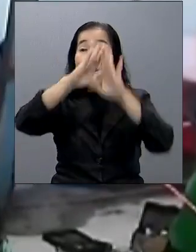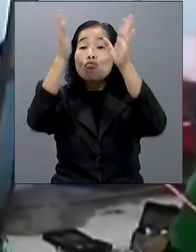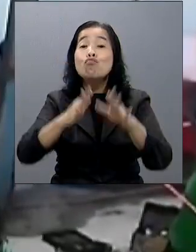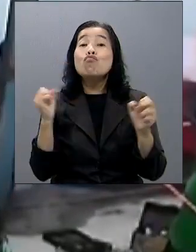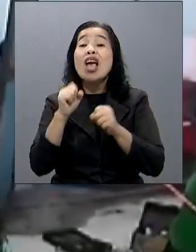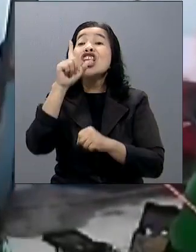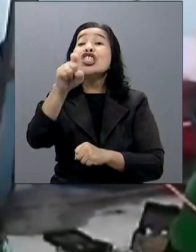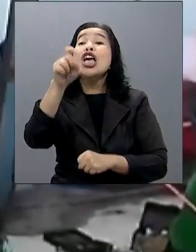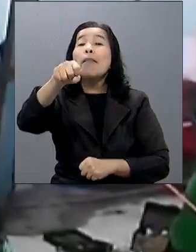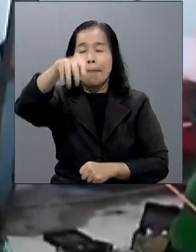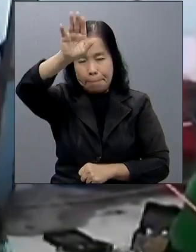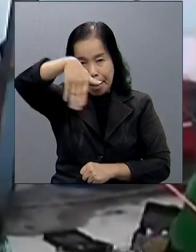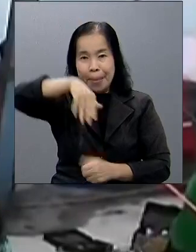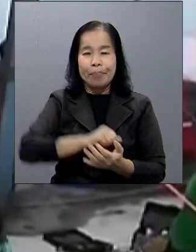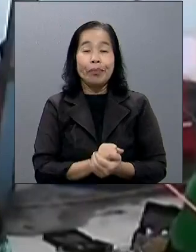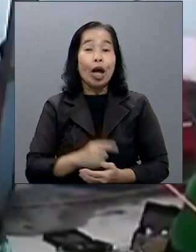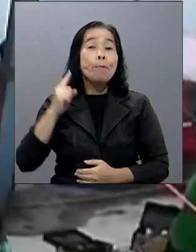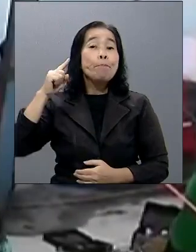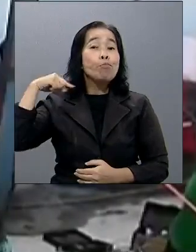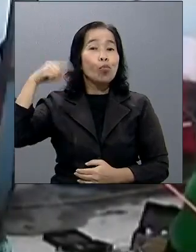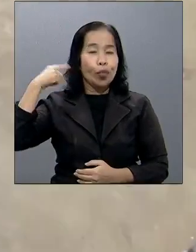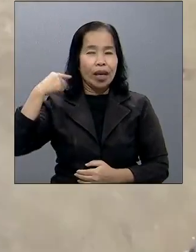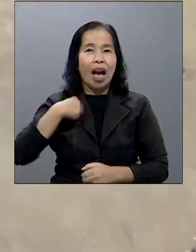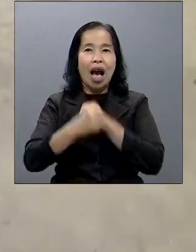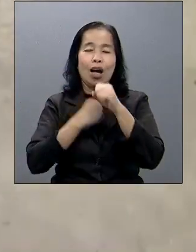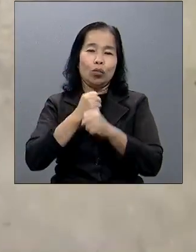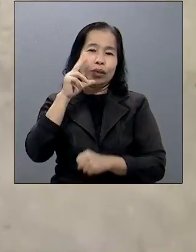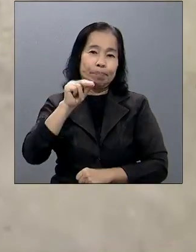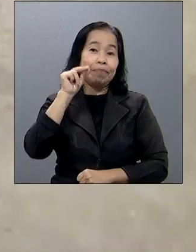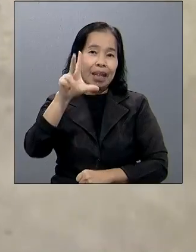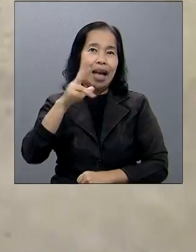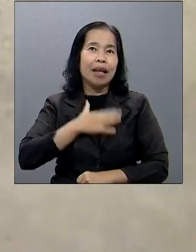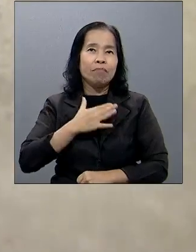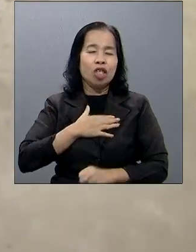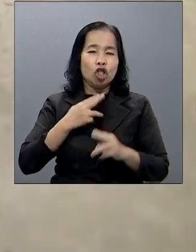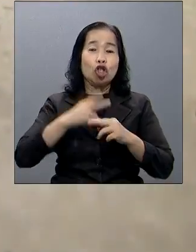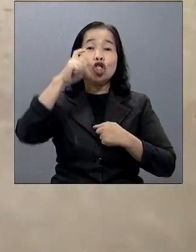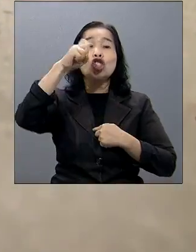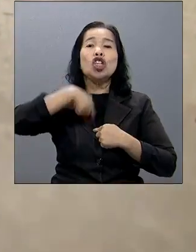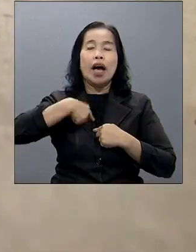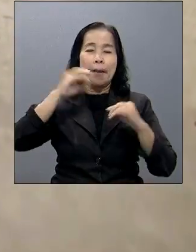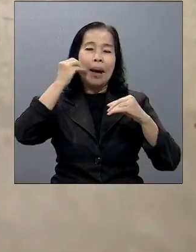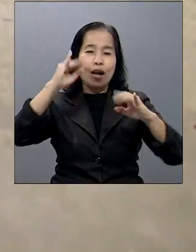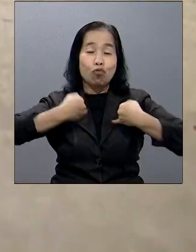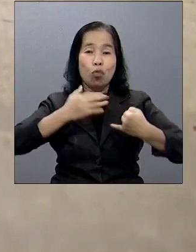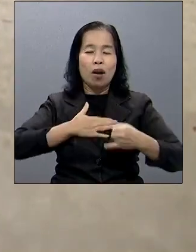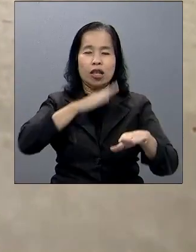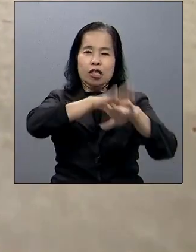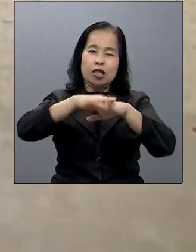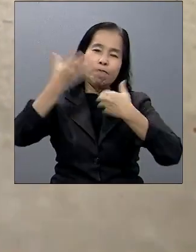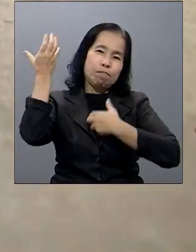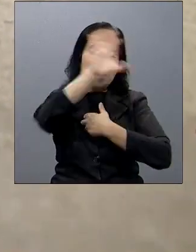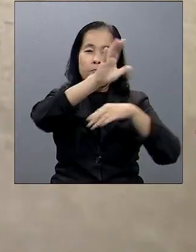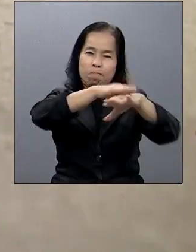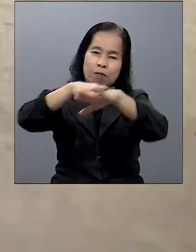รุดให้คือนางสาวโสภาพันธ์แสงโชติอายุ33ปีนี่นะคะเป็นผู้เสียหายคือมาโพสต์เตือนภัยค่ะให้ระวังเลยบุคคล